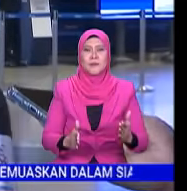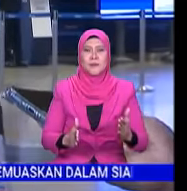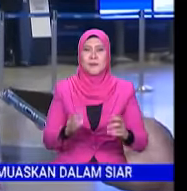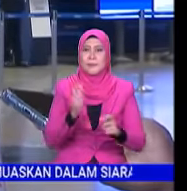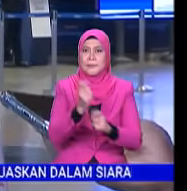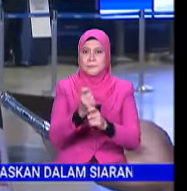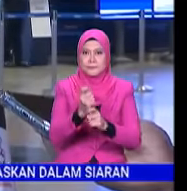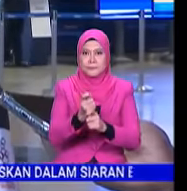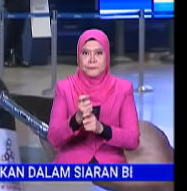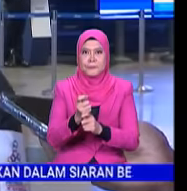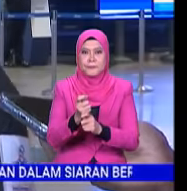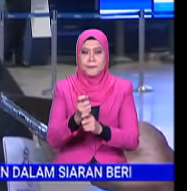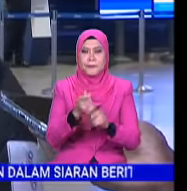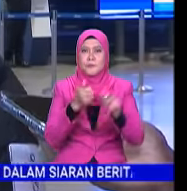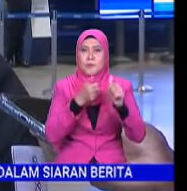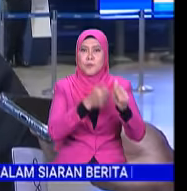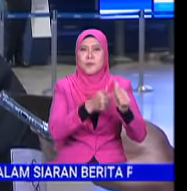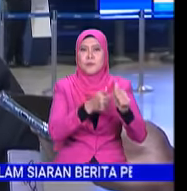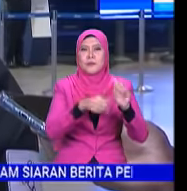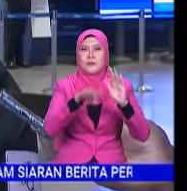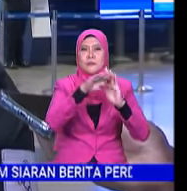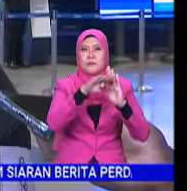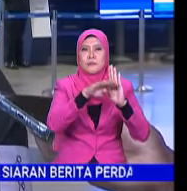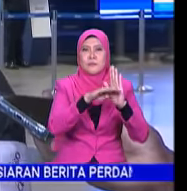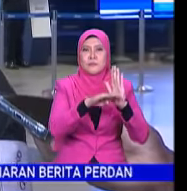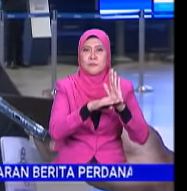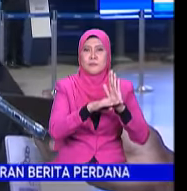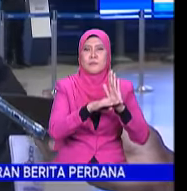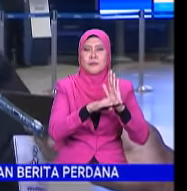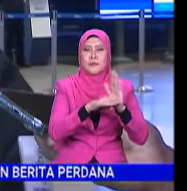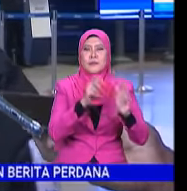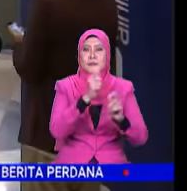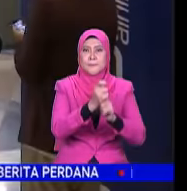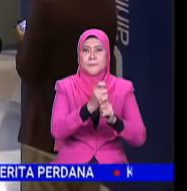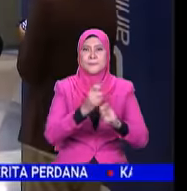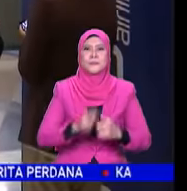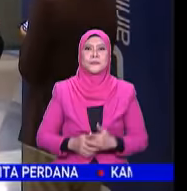maintain mematuhi apa yang telah protokol kita tetapkan pada diorang.